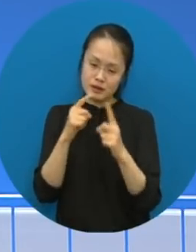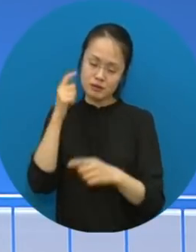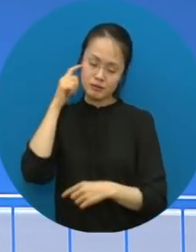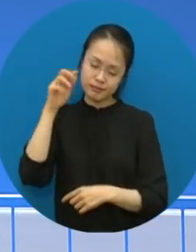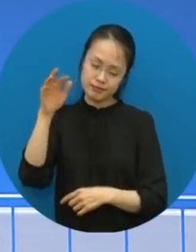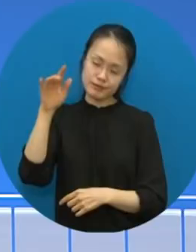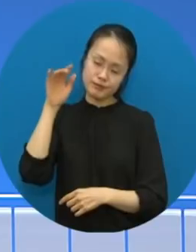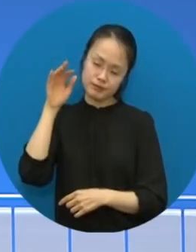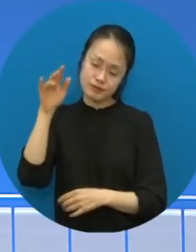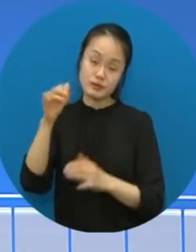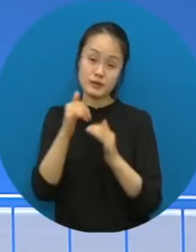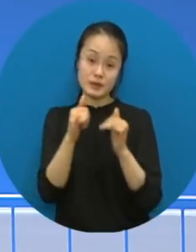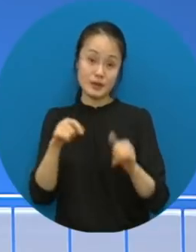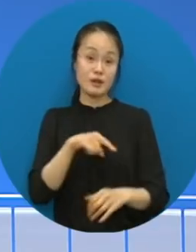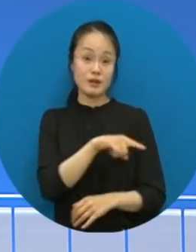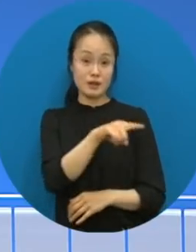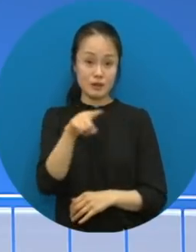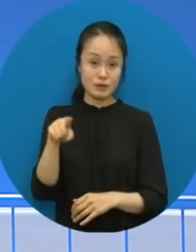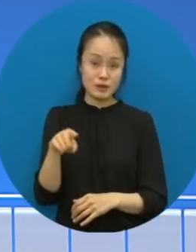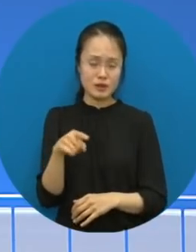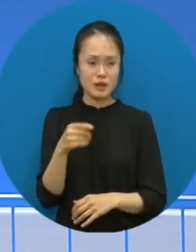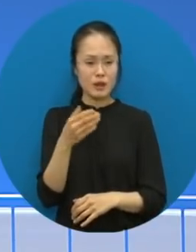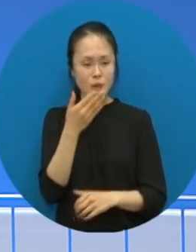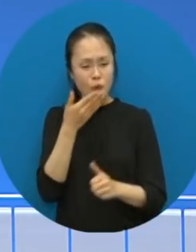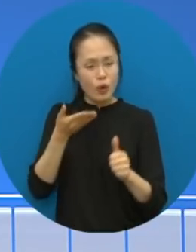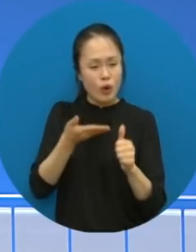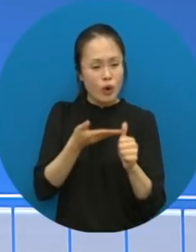그러나 그들의 수많은 사람들을 먹을 게 없어서